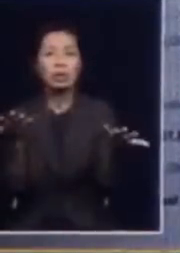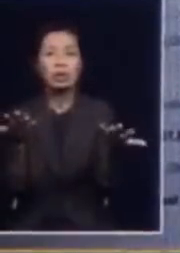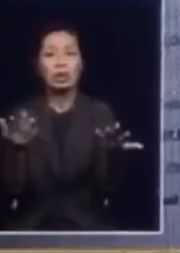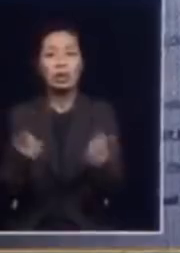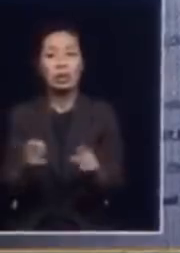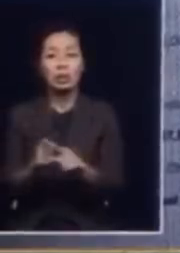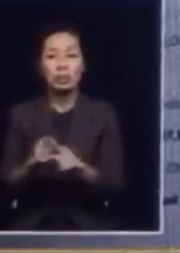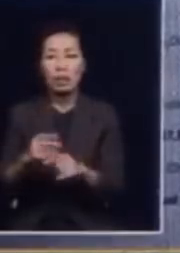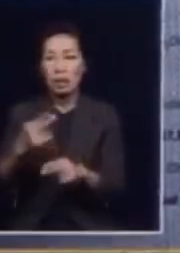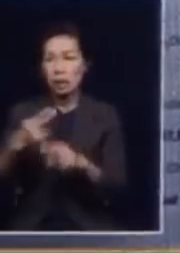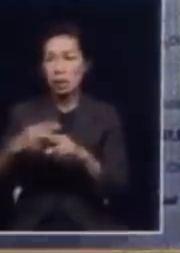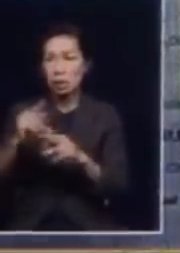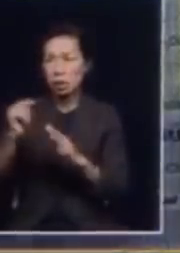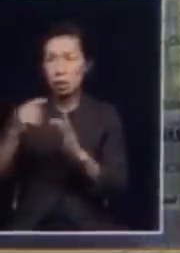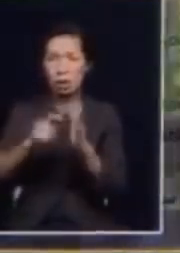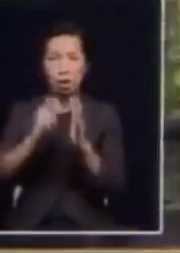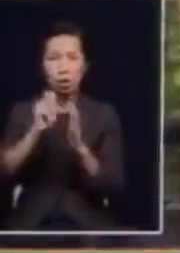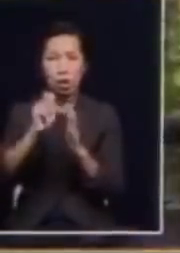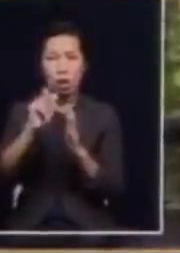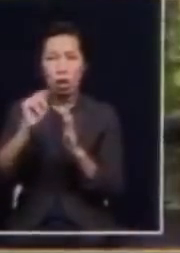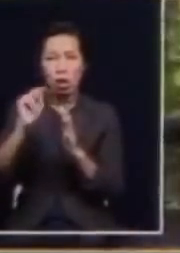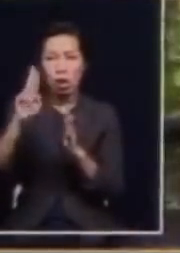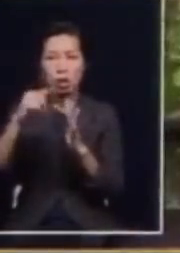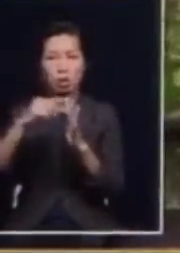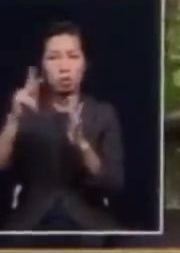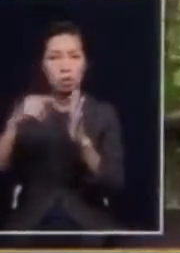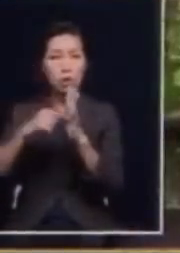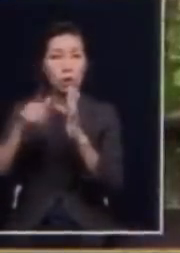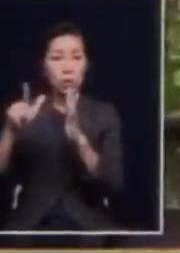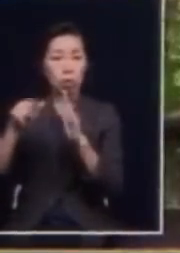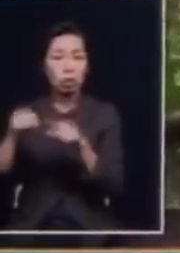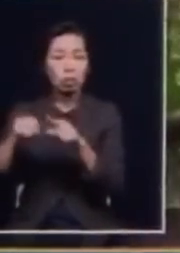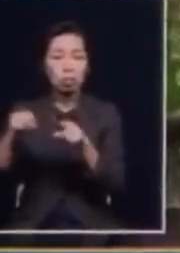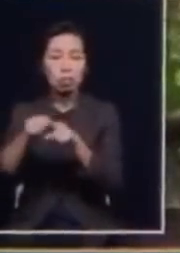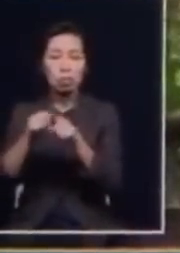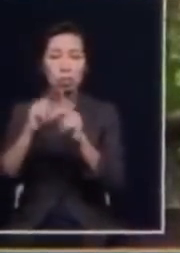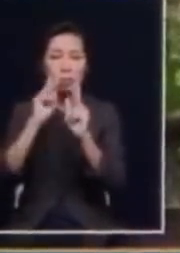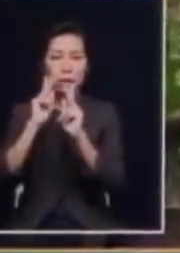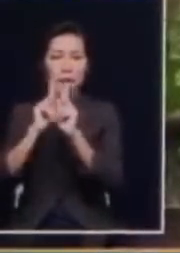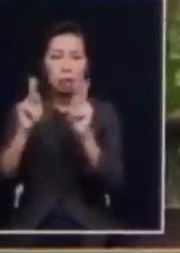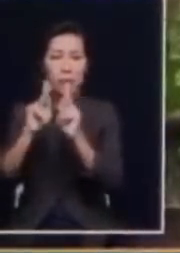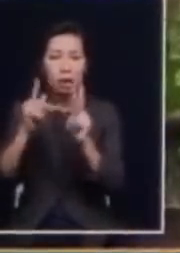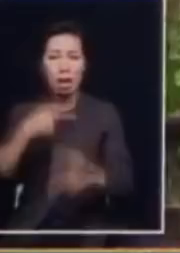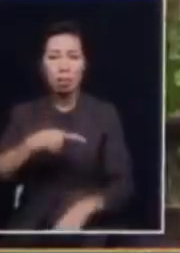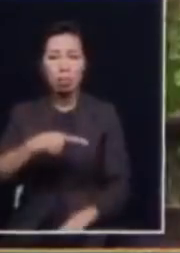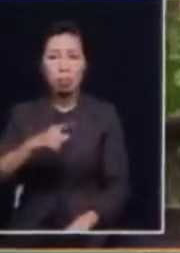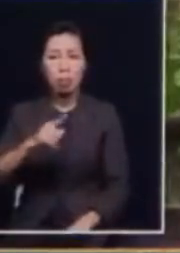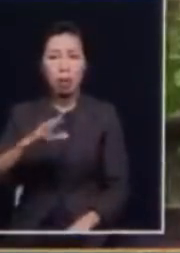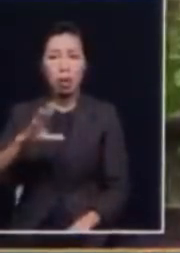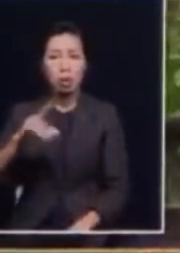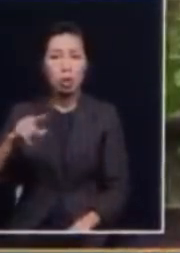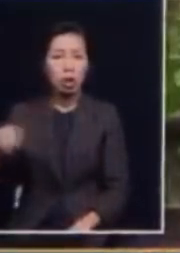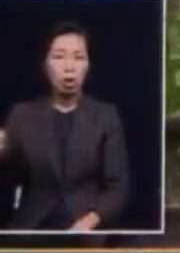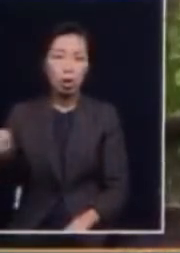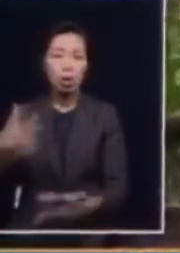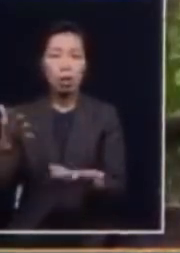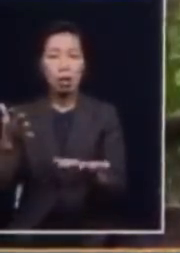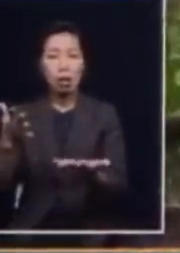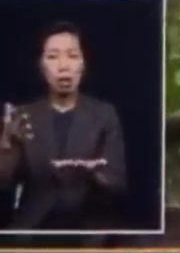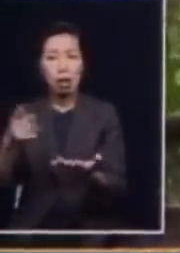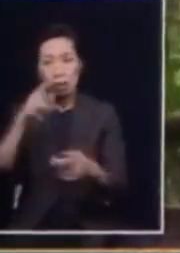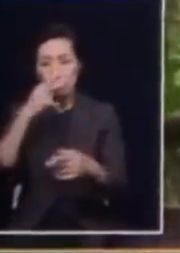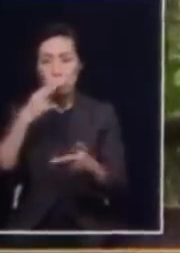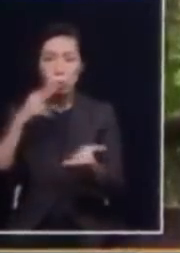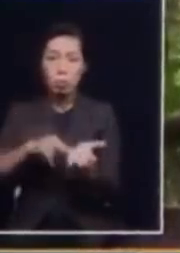ต่อตระกูลเนี่ยในฐานะที่เป็นกรรมการคณะกรรมการปราบปรามทุจริตคอร์รัปชันแห่งประเทศไทยก็ยื่นห